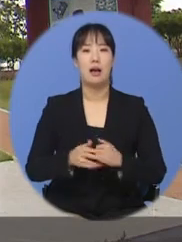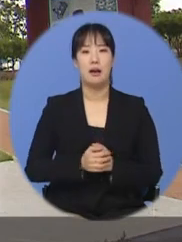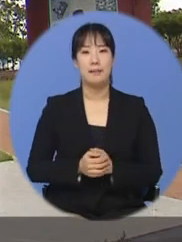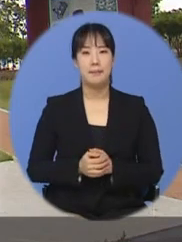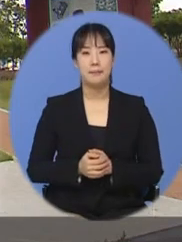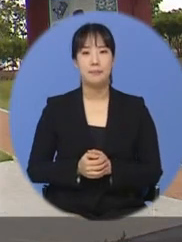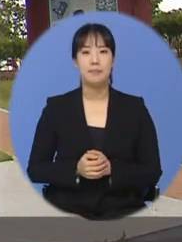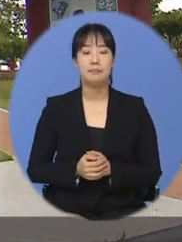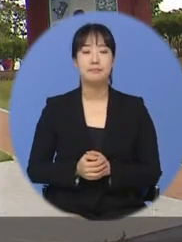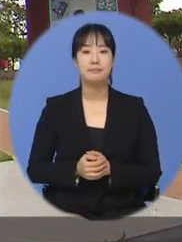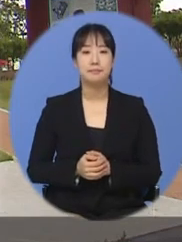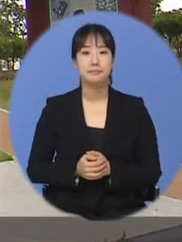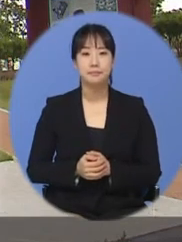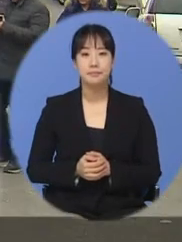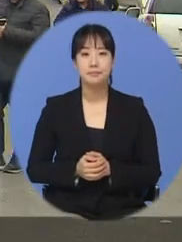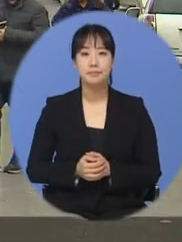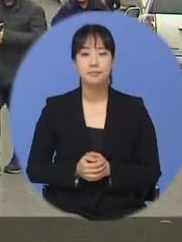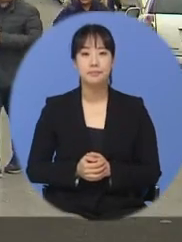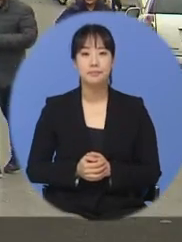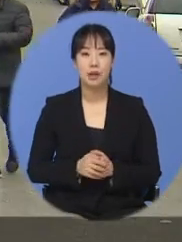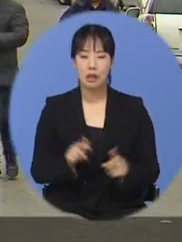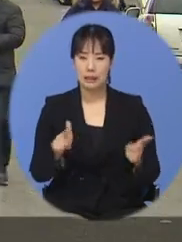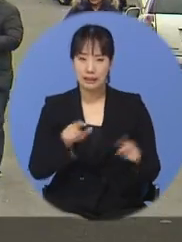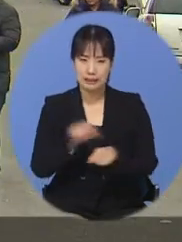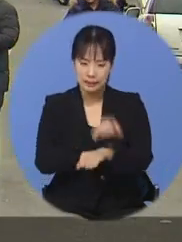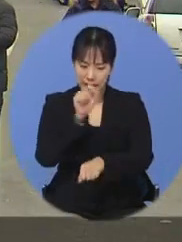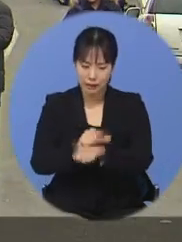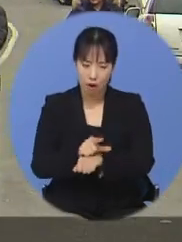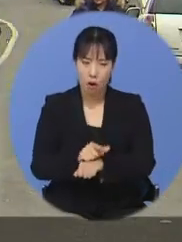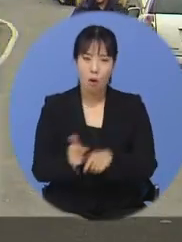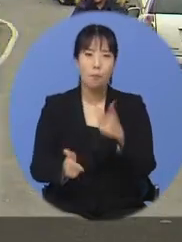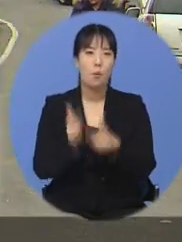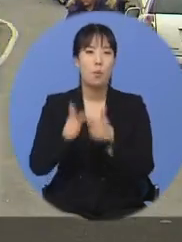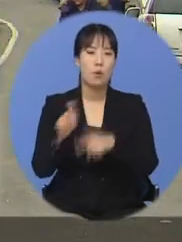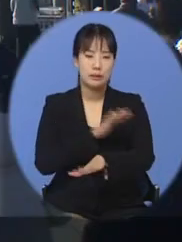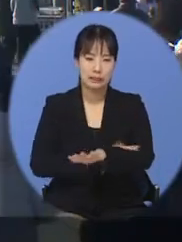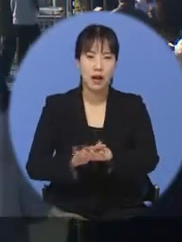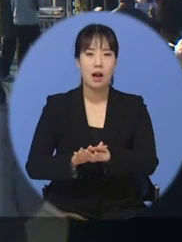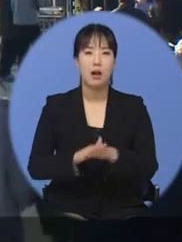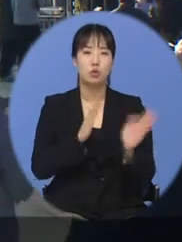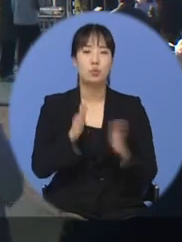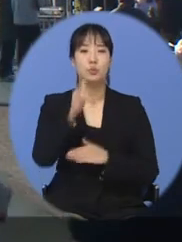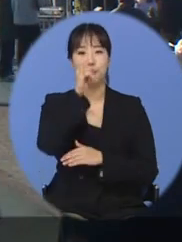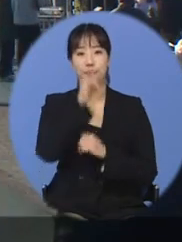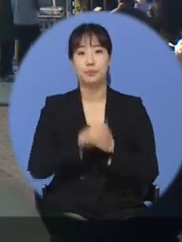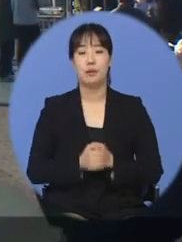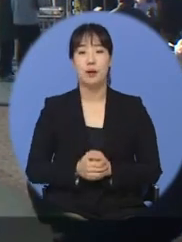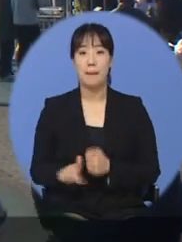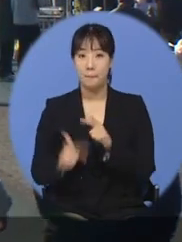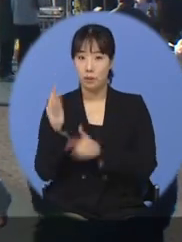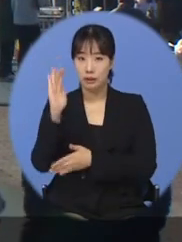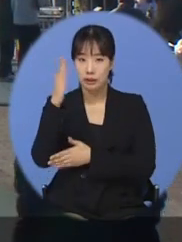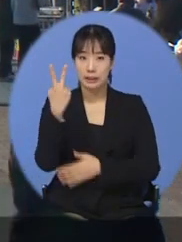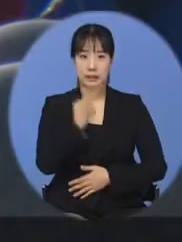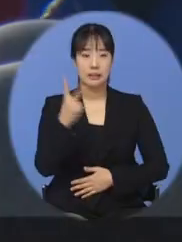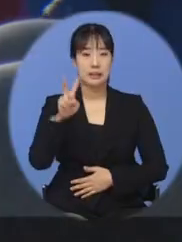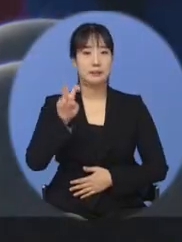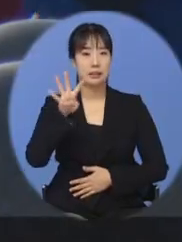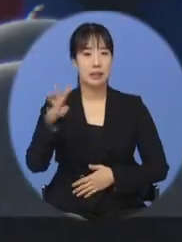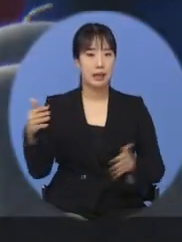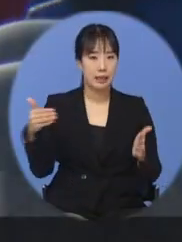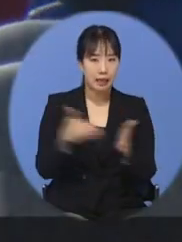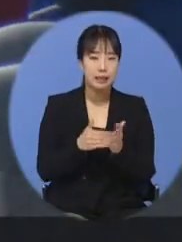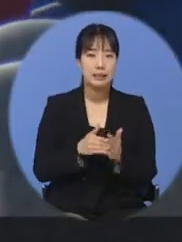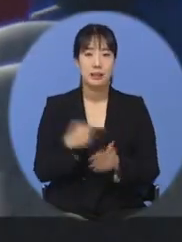퓨처라 그러는데 그런 것들의 특성들이 목포가 잘 가지고 있는 게 아닌가. 목포시는 오는